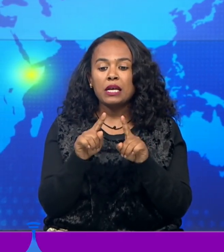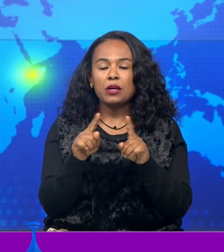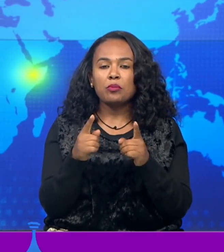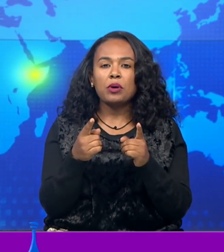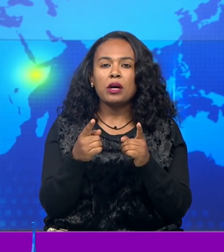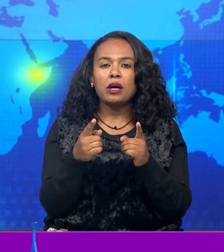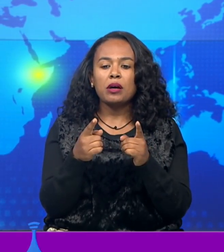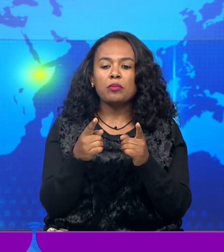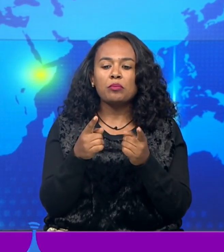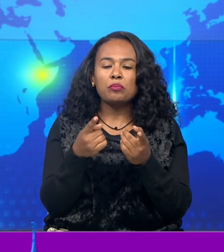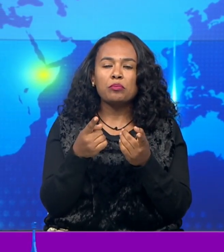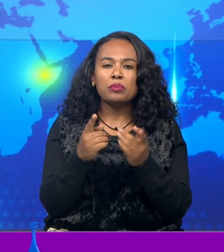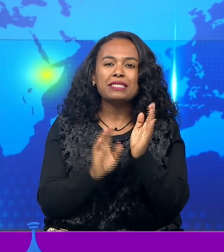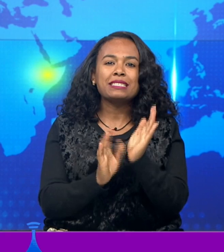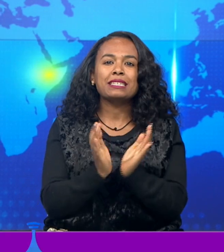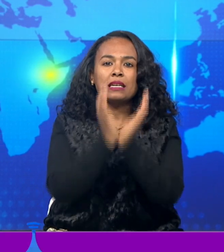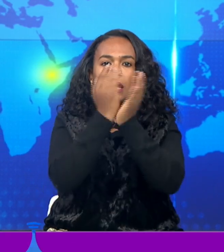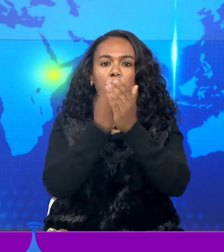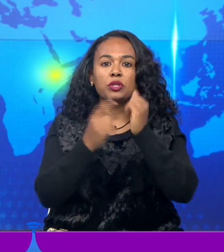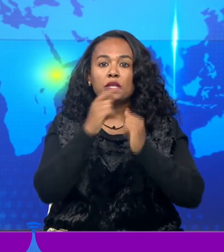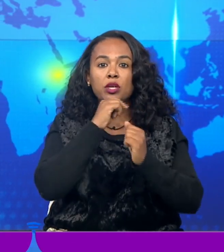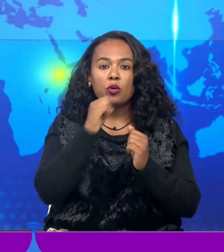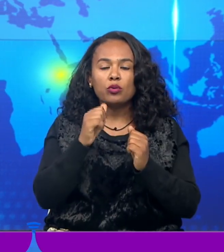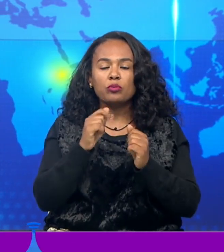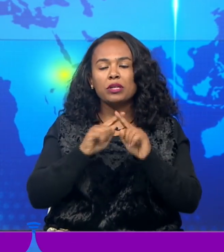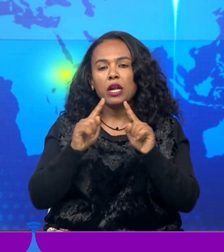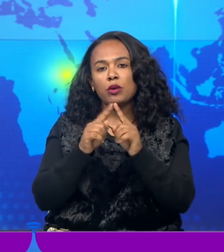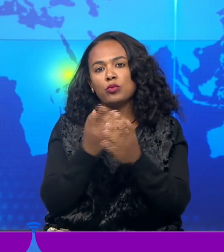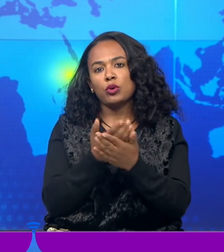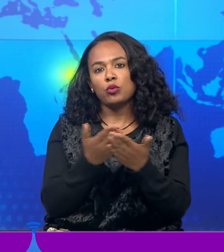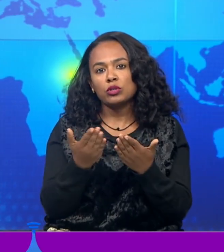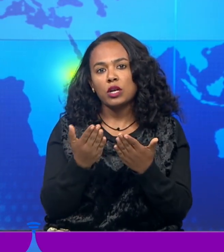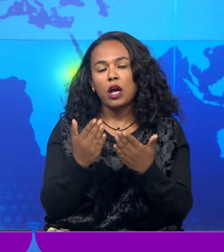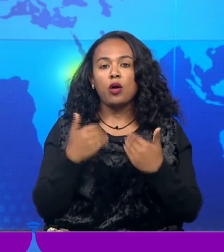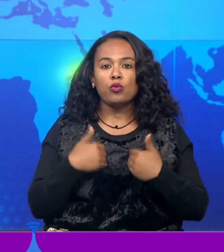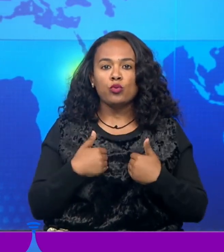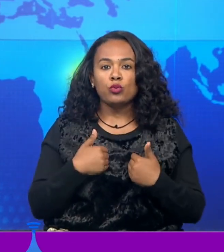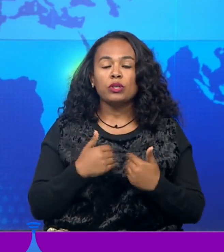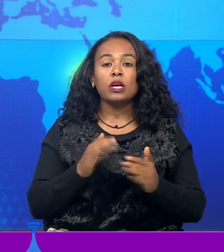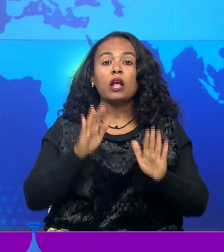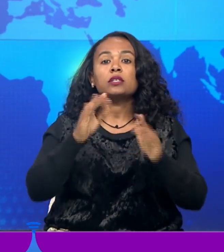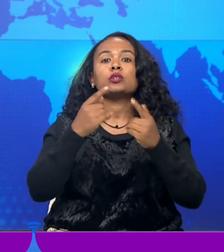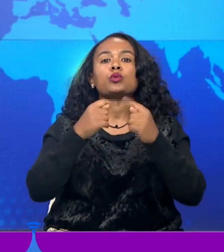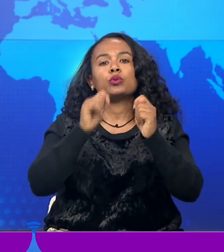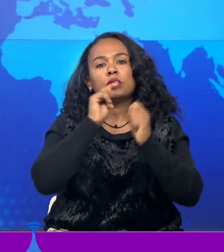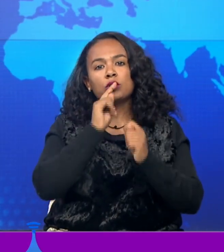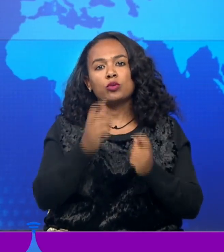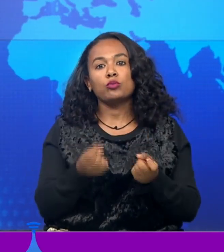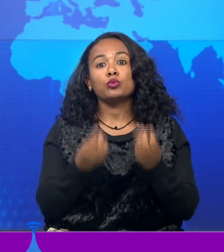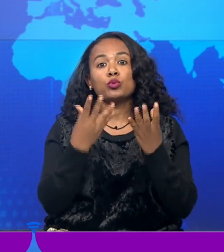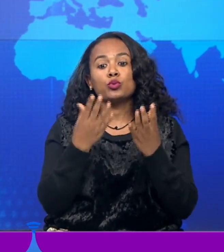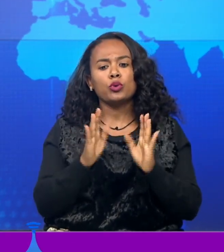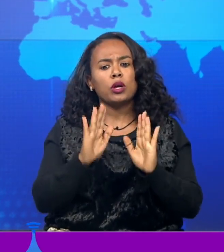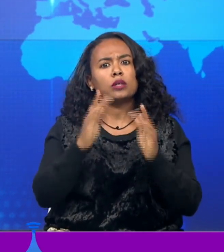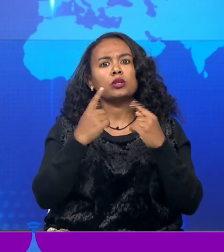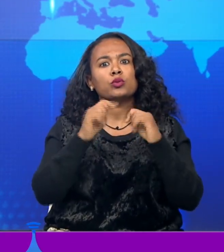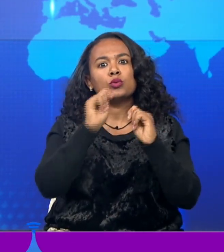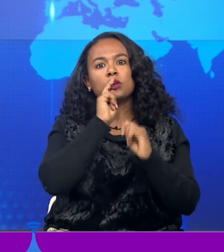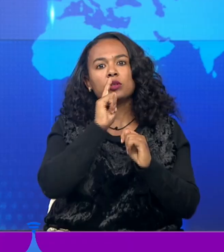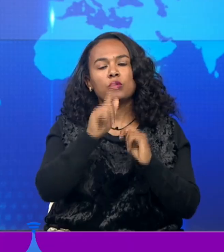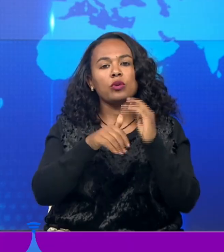ሳይሆን በሌሎች ፓርቲዎችም የሚሳተፉ አካል ጉዳተኞች አሉ እና የራሳቸው ጥረት ነው፣ ብዙዎቹ የራሳቸው ጥረት ነው።